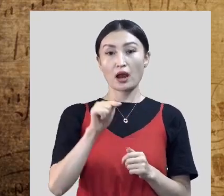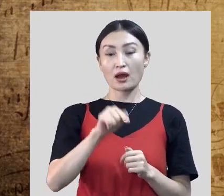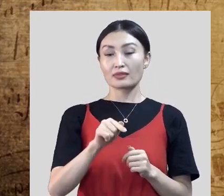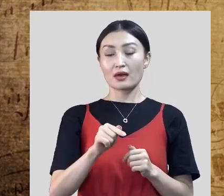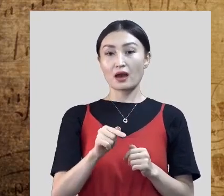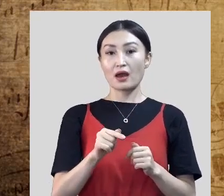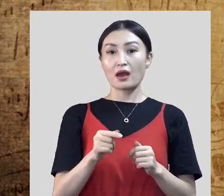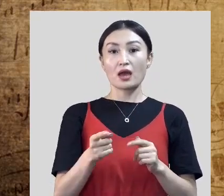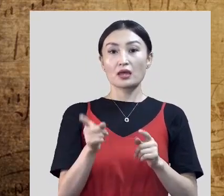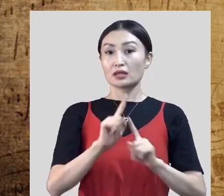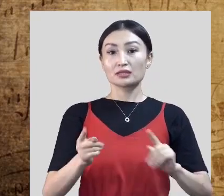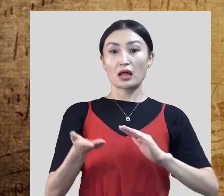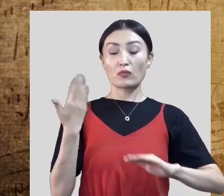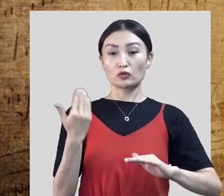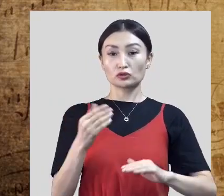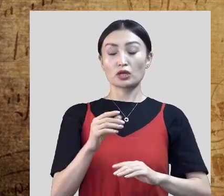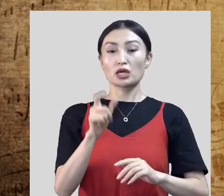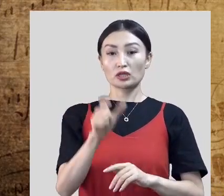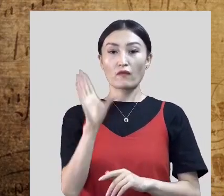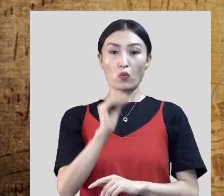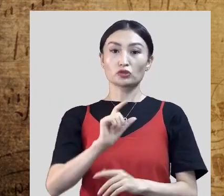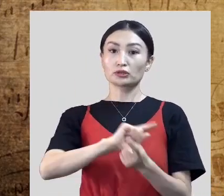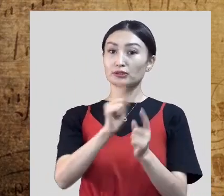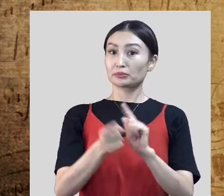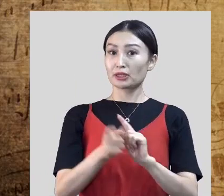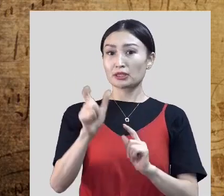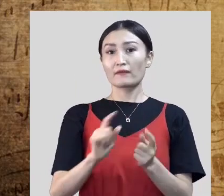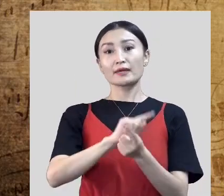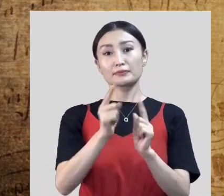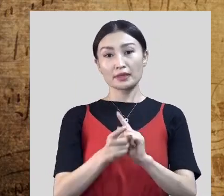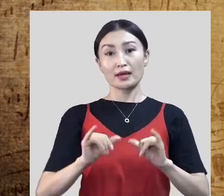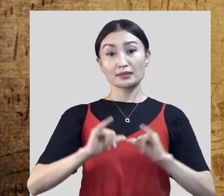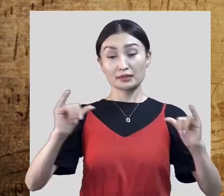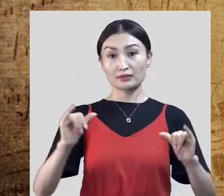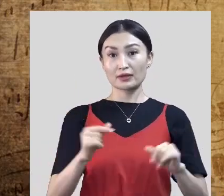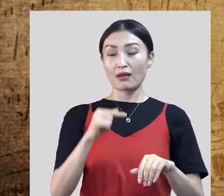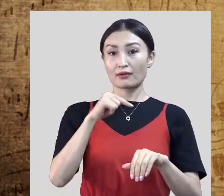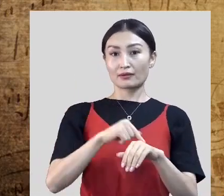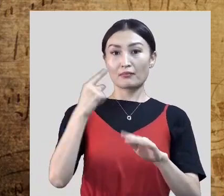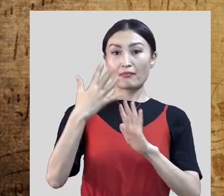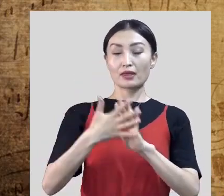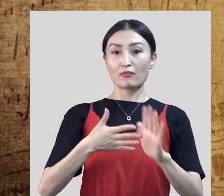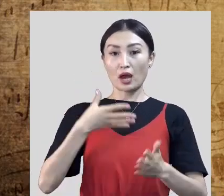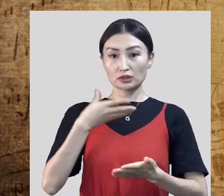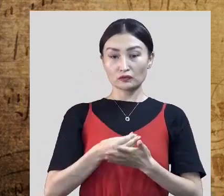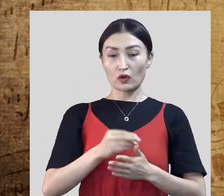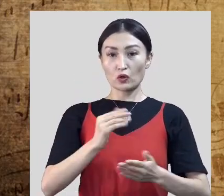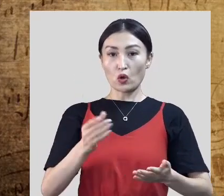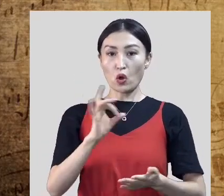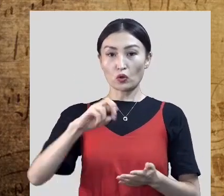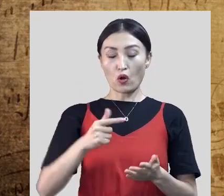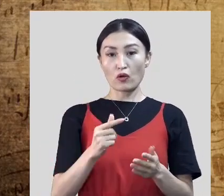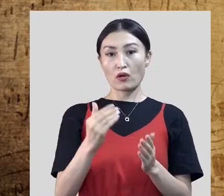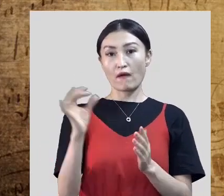не стало прошлым, человек изменить в силах. Человек изменяется, развивается и осознает свою включенность в процесс